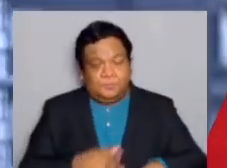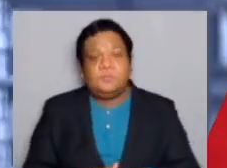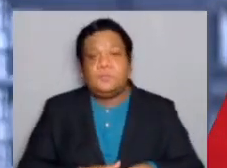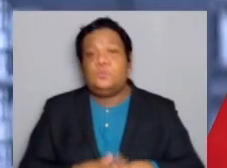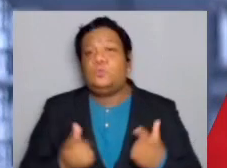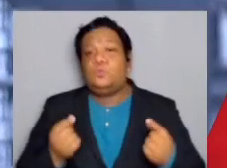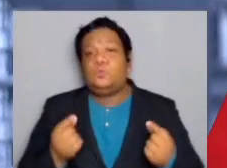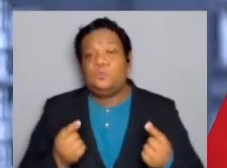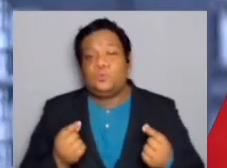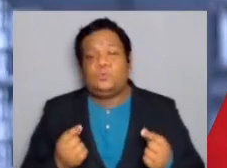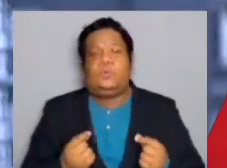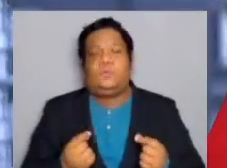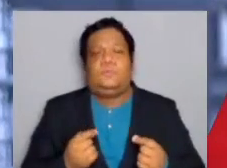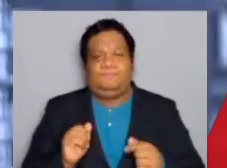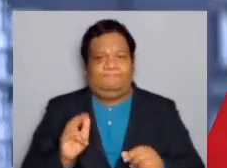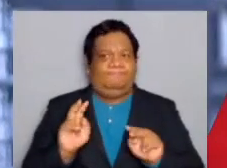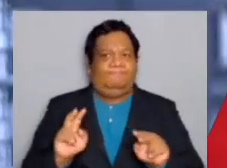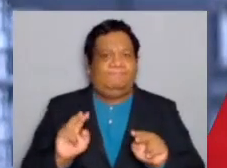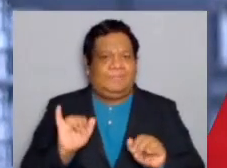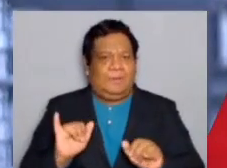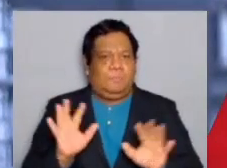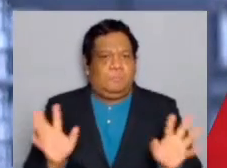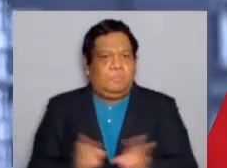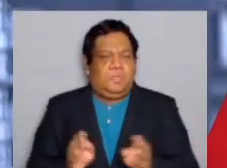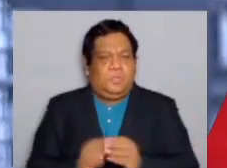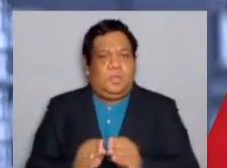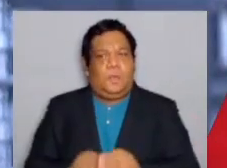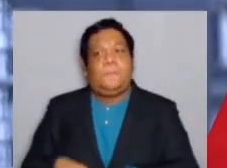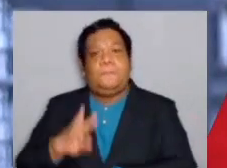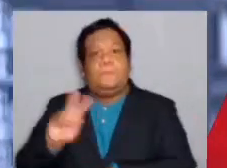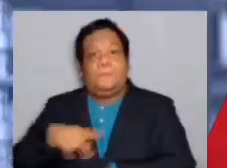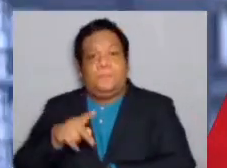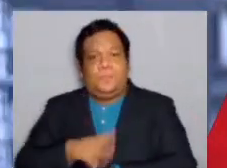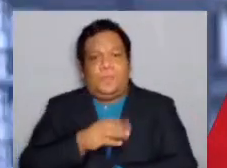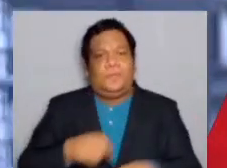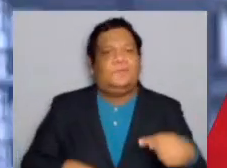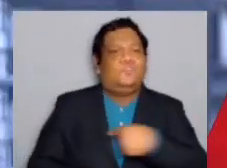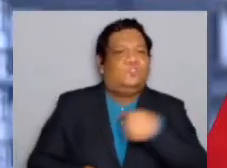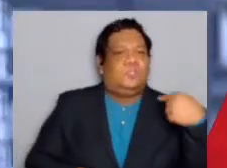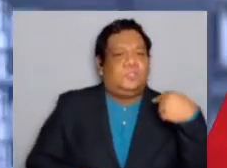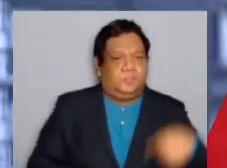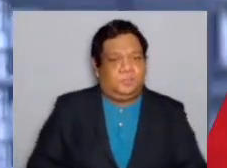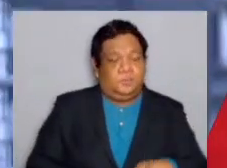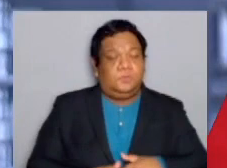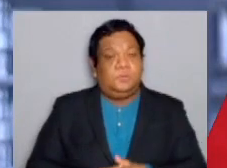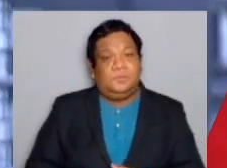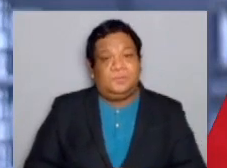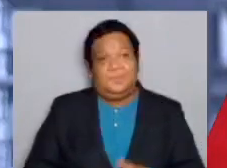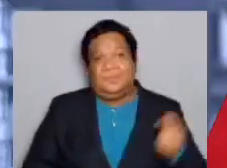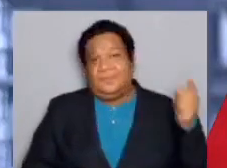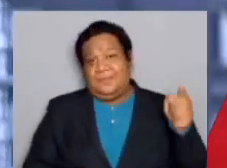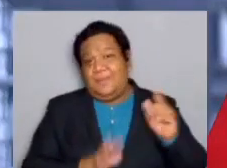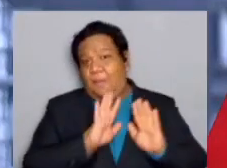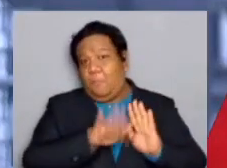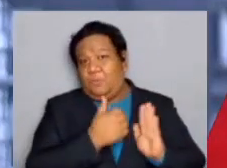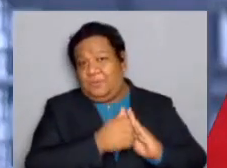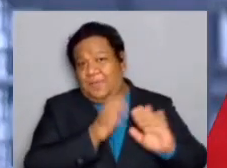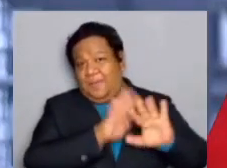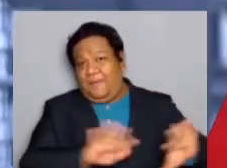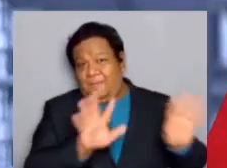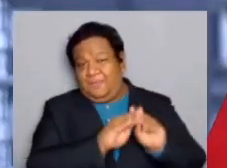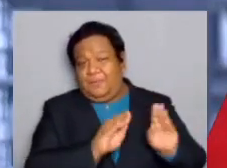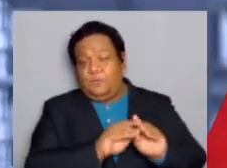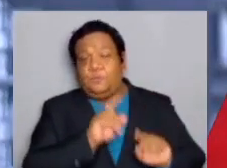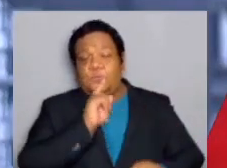inaabangang bilateral meeting sa pagitan ng Pilipinas at ng China. At nung nandun tayo sa ASEAN Summit sa Cambodia, sinabing mismo si Chinese President